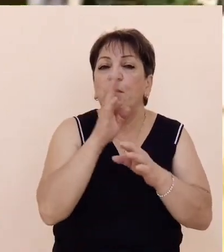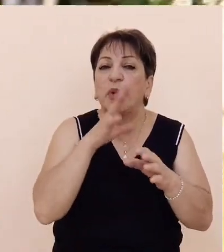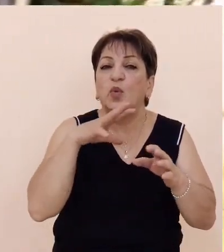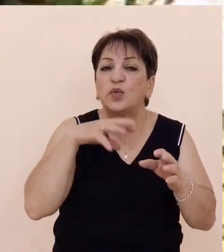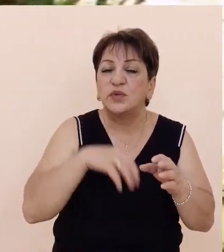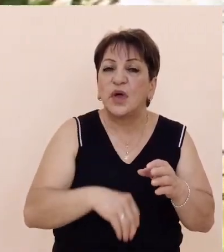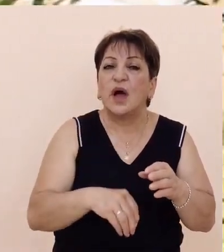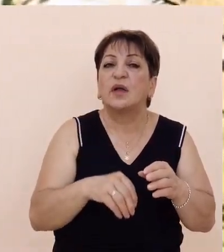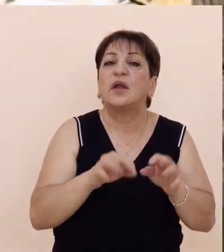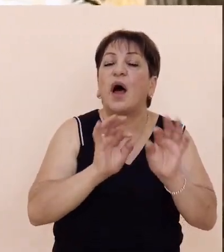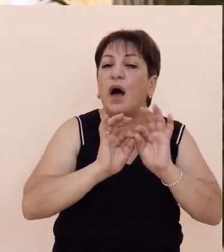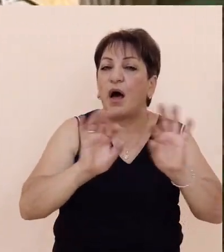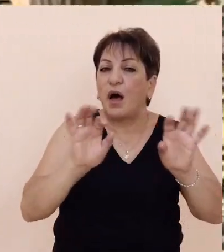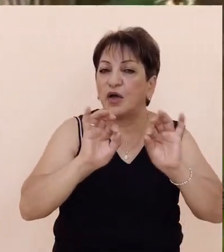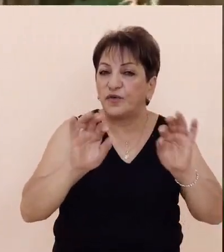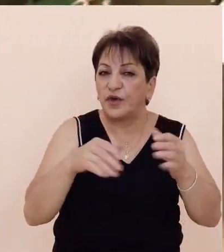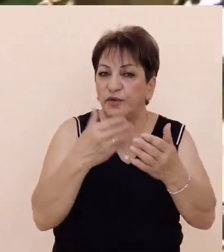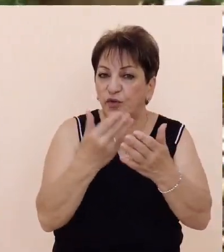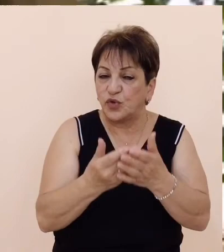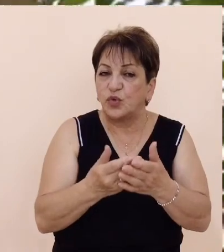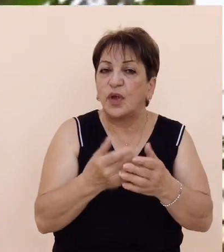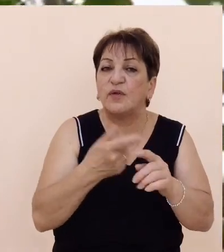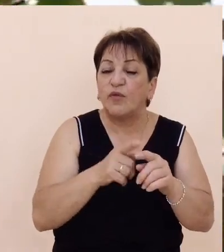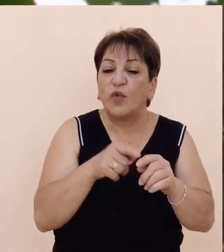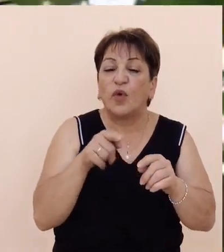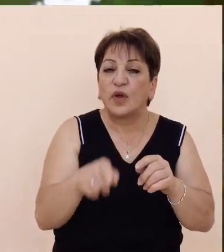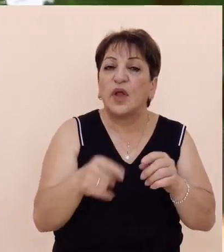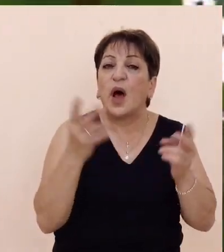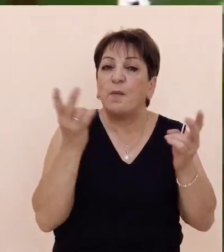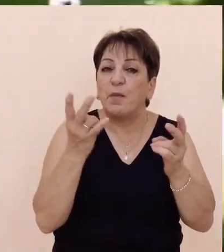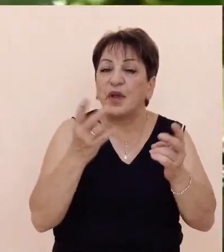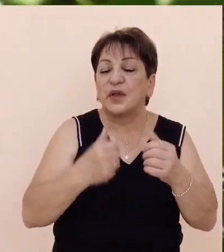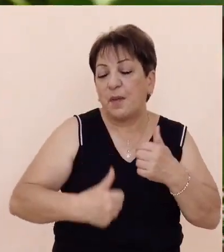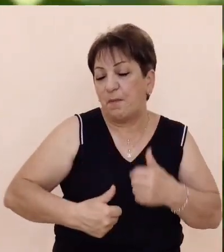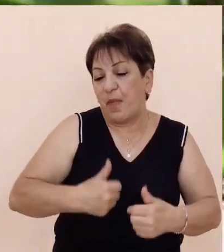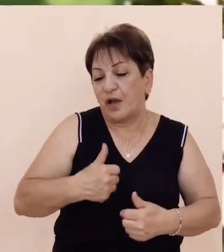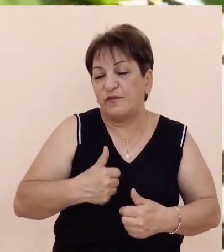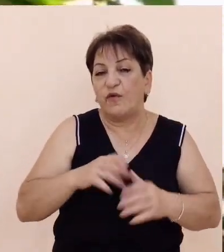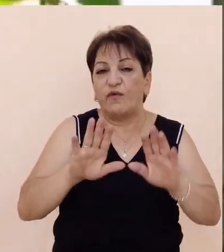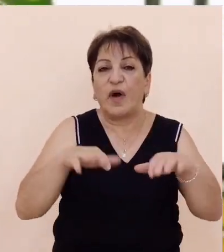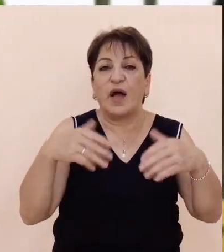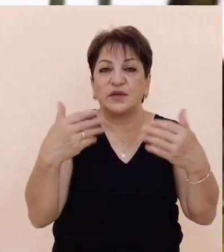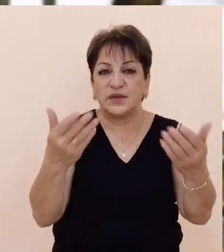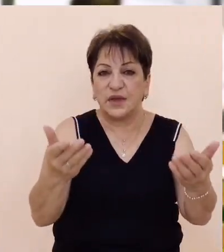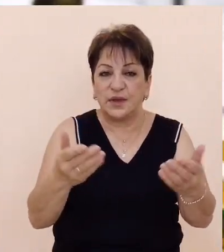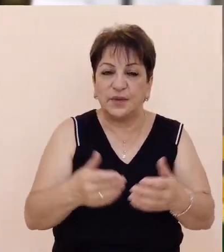որոշակի հաշվետվություն են, որոնք նա պետք է պատվով հանձնի։